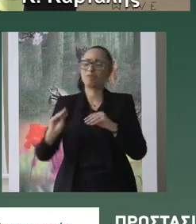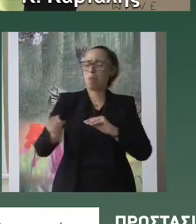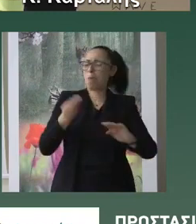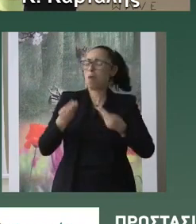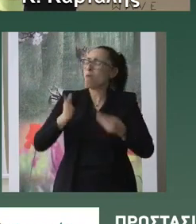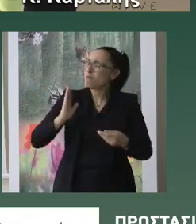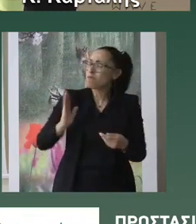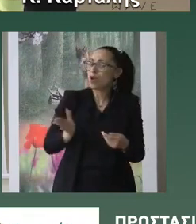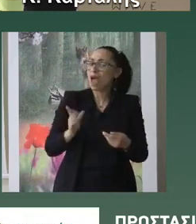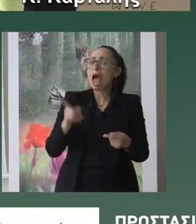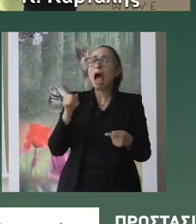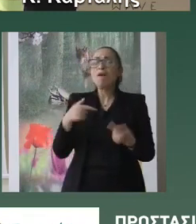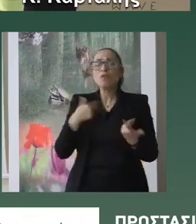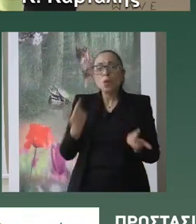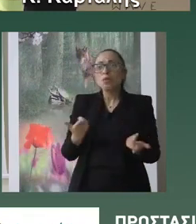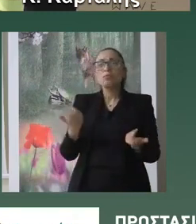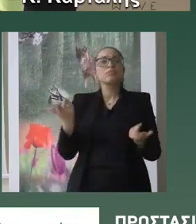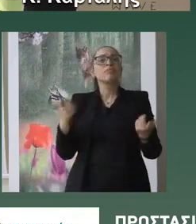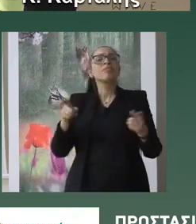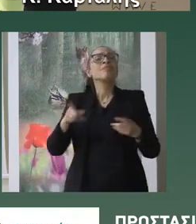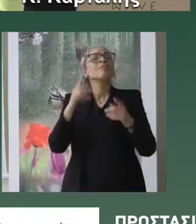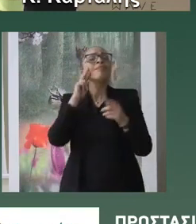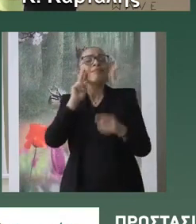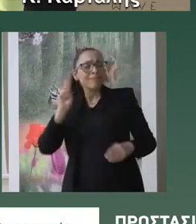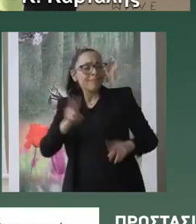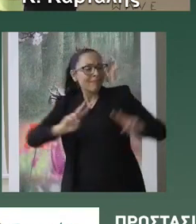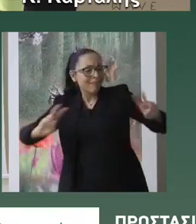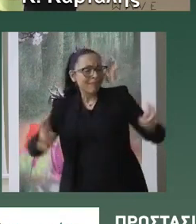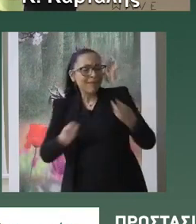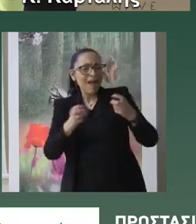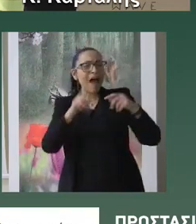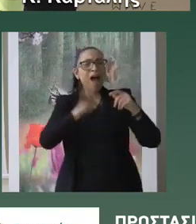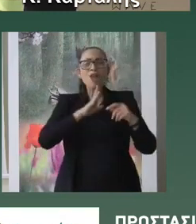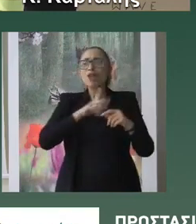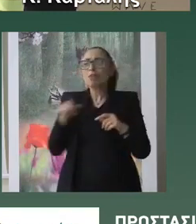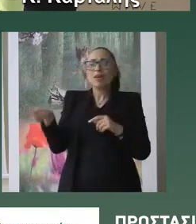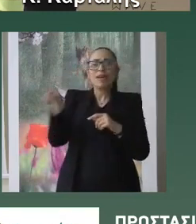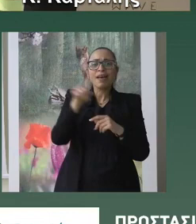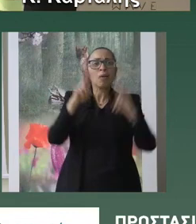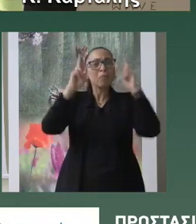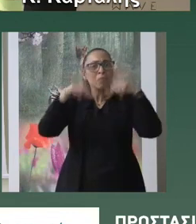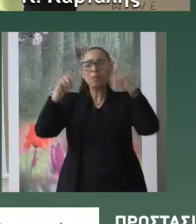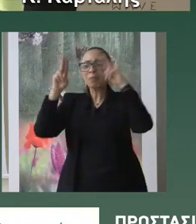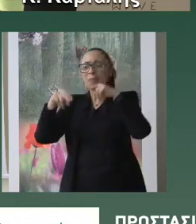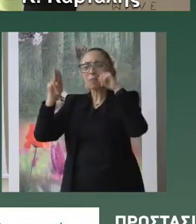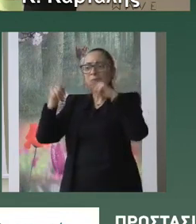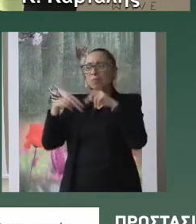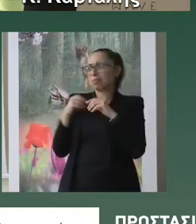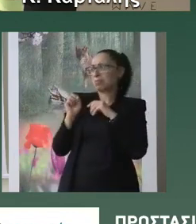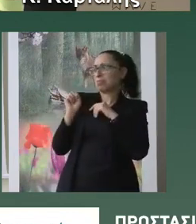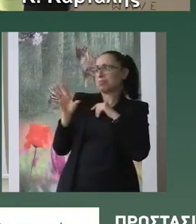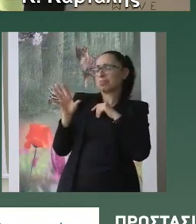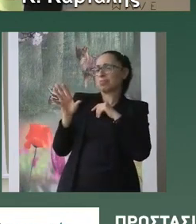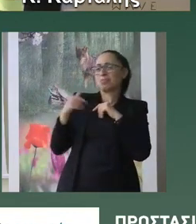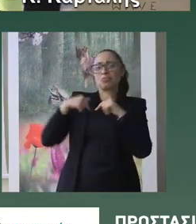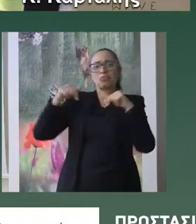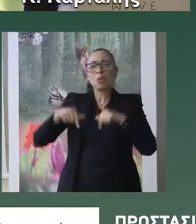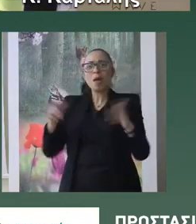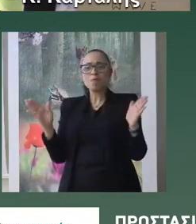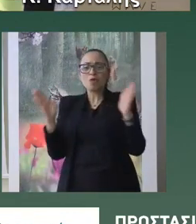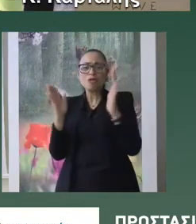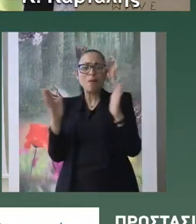διαπιστώσανε ότι άρχισαν να γνωρίζουν οι άνθρωποι μεταξύ τους. Γιατί είναι πολύ σημαντικό να έχεις τον άνθρωπο μαζί σου όταν φτιάξει ένα σχέδιο προσαρμογής σε μια